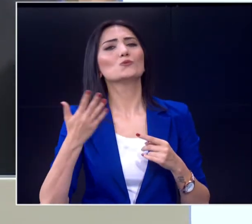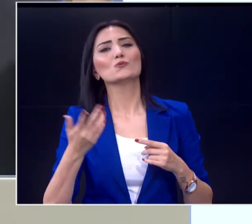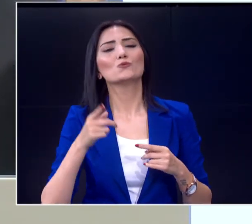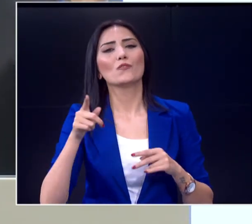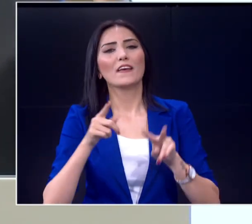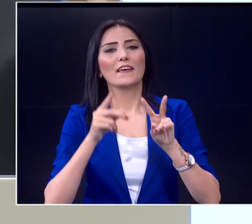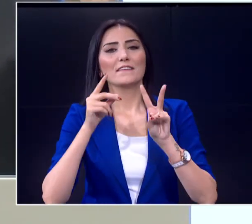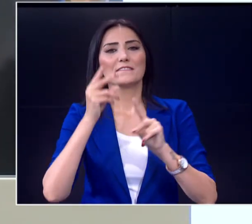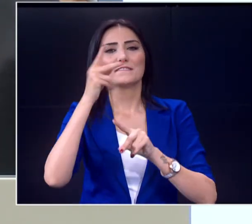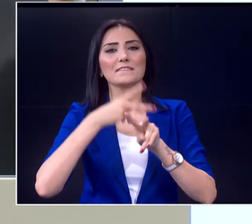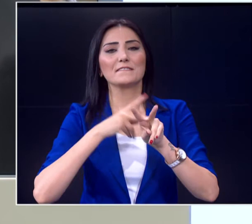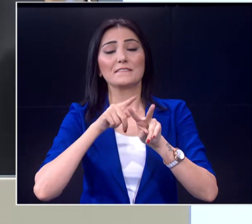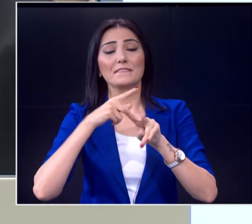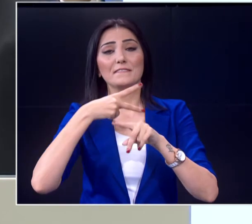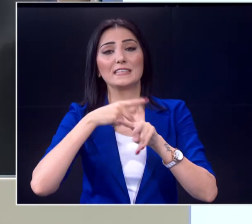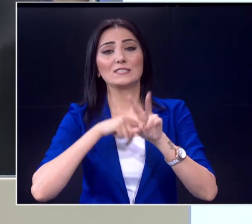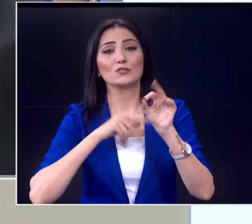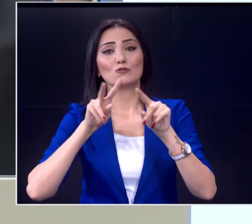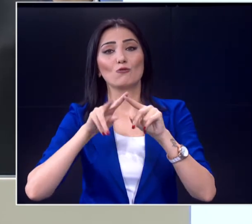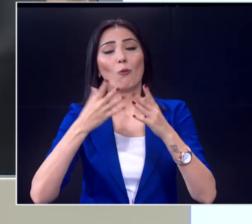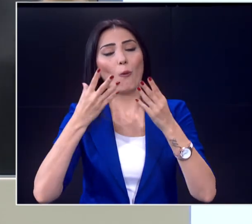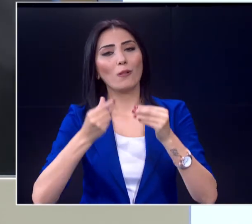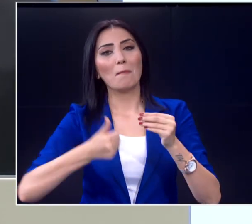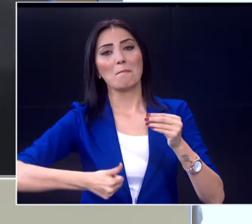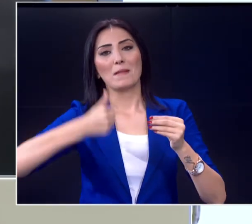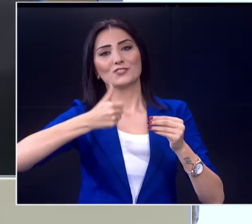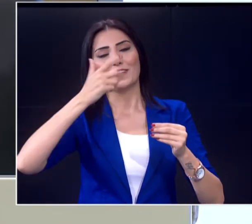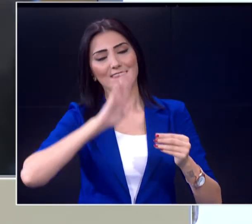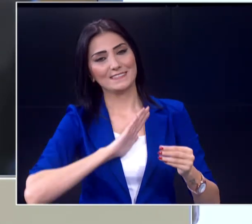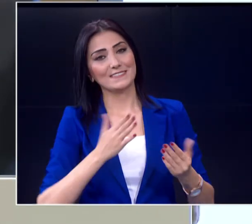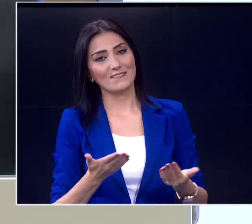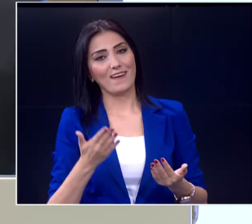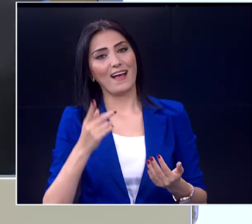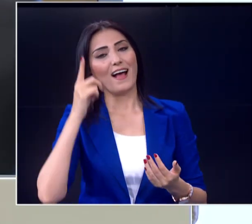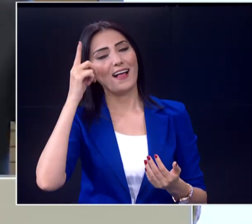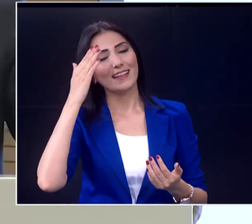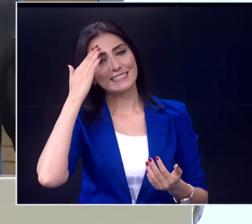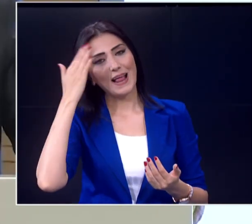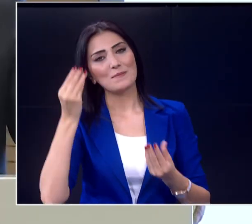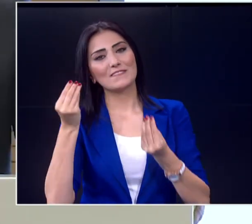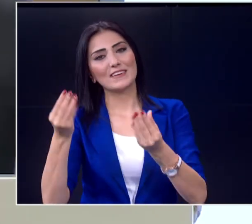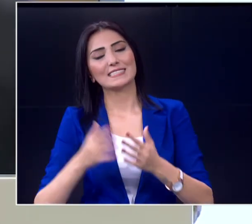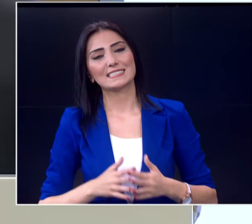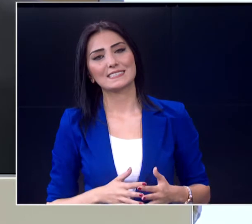vizyonu olan, geniş vizyonu olan bir başkanınız var ha. Allah selamet versin.